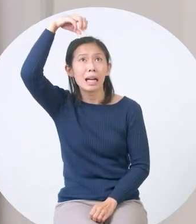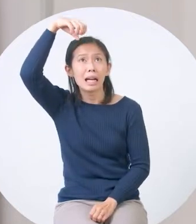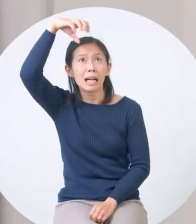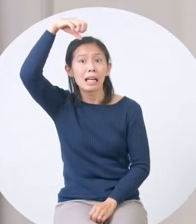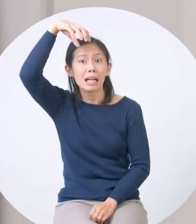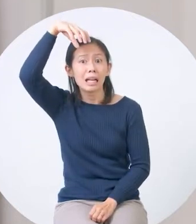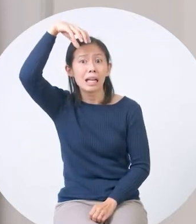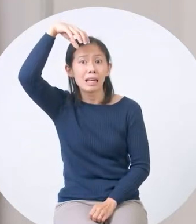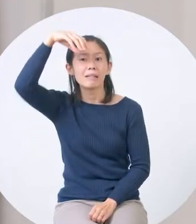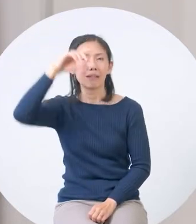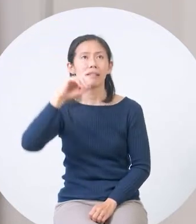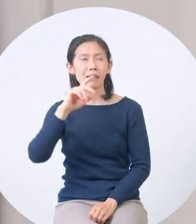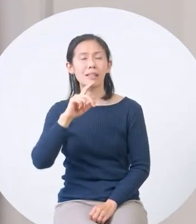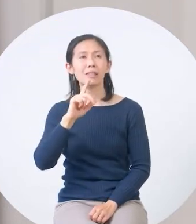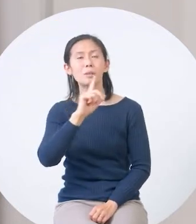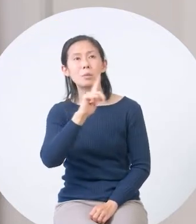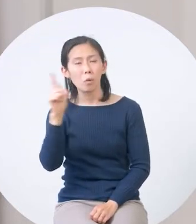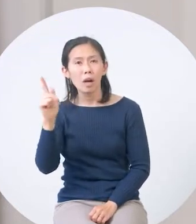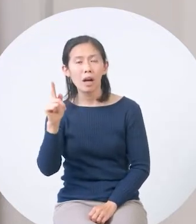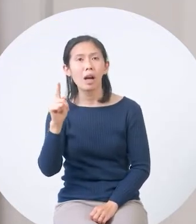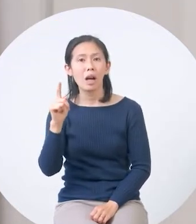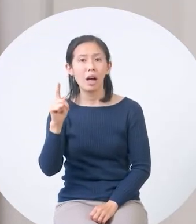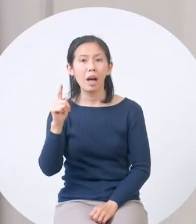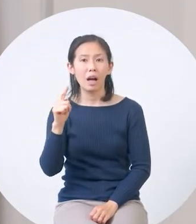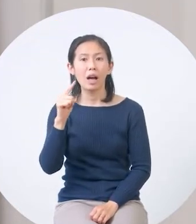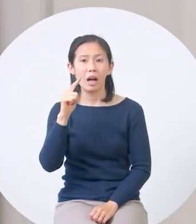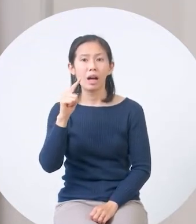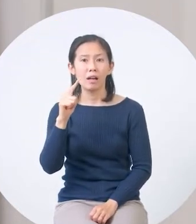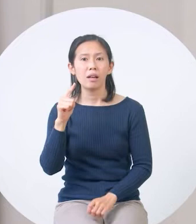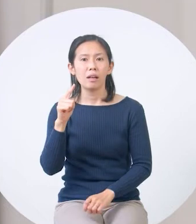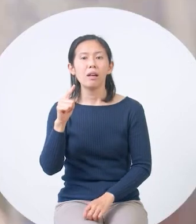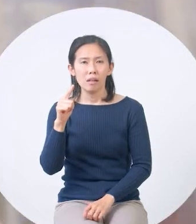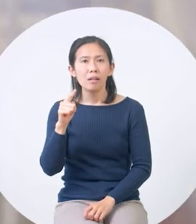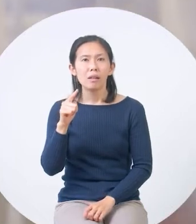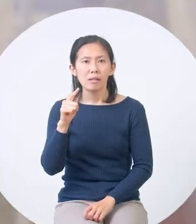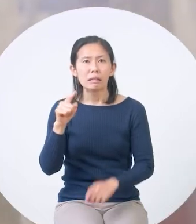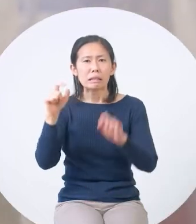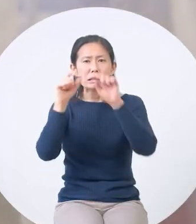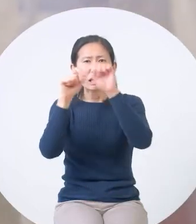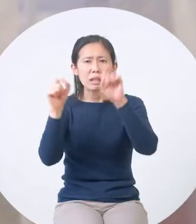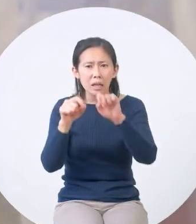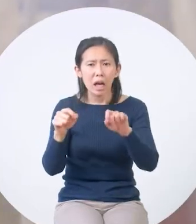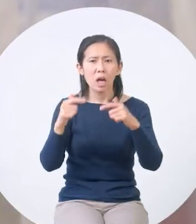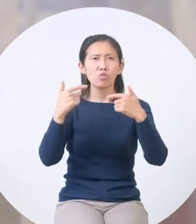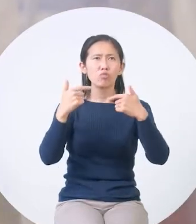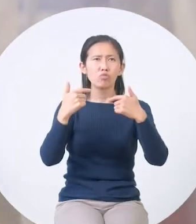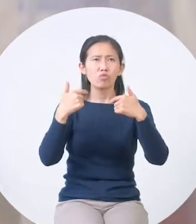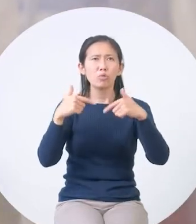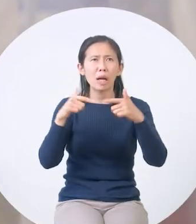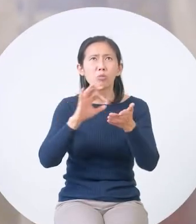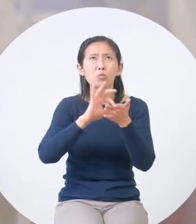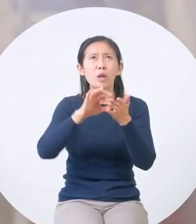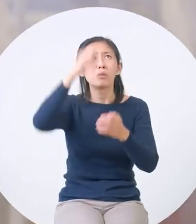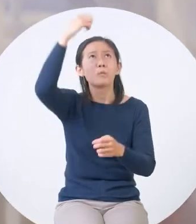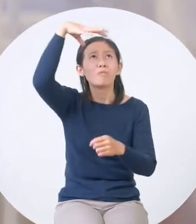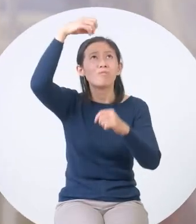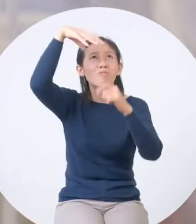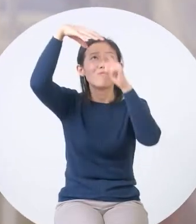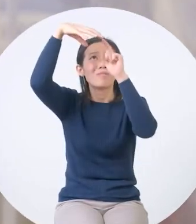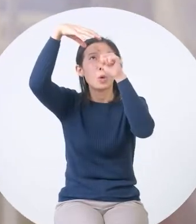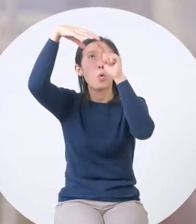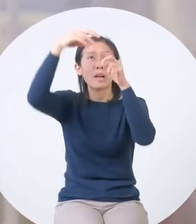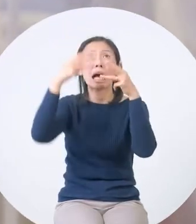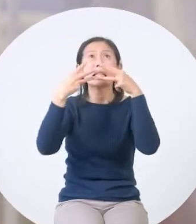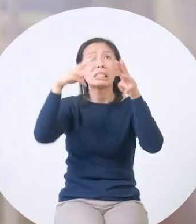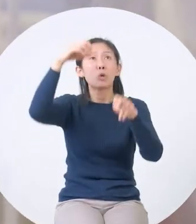けたり消したりするとか、そういうことをすることでこう普通の照明具が非常ラン